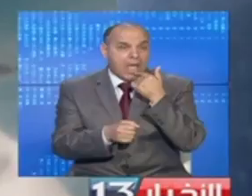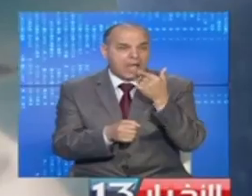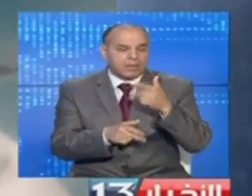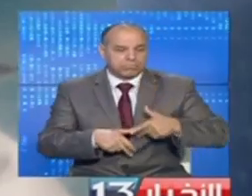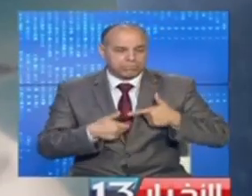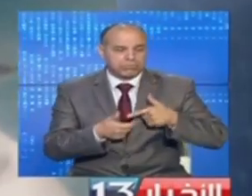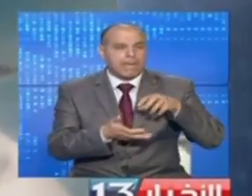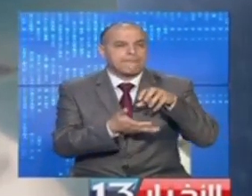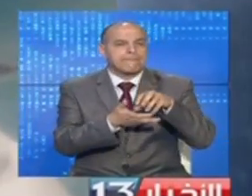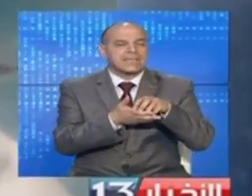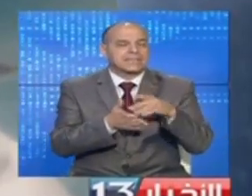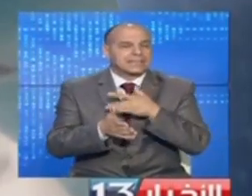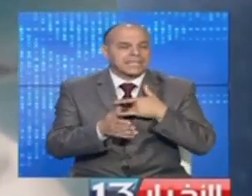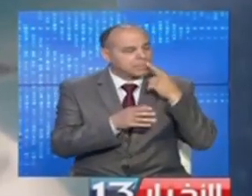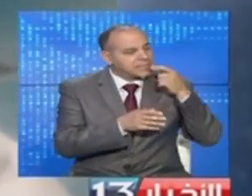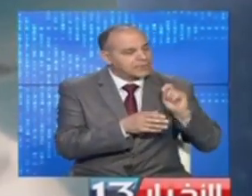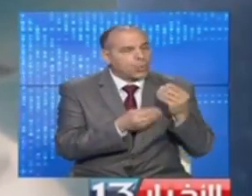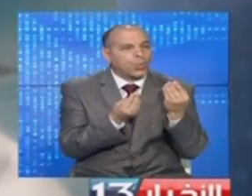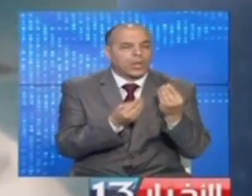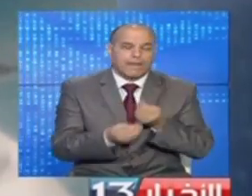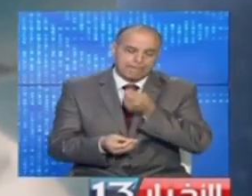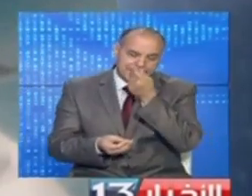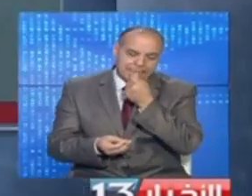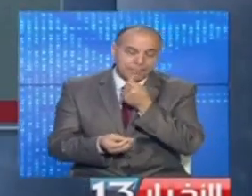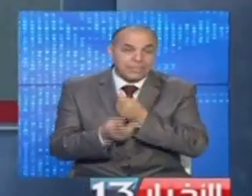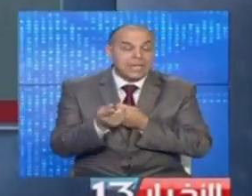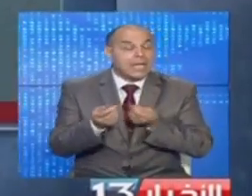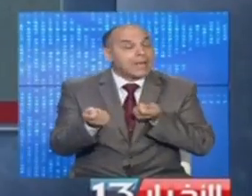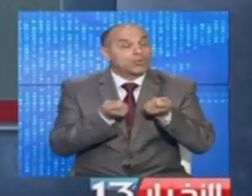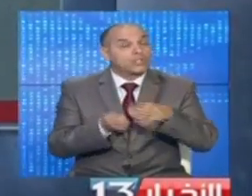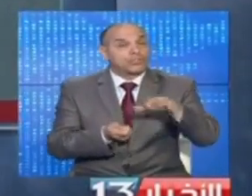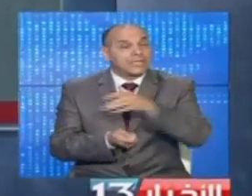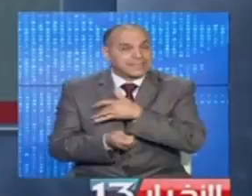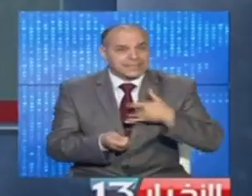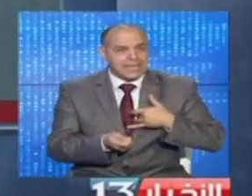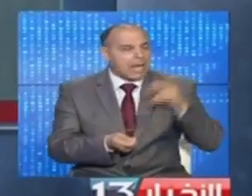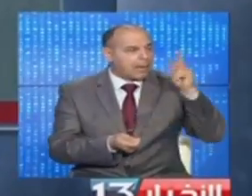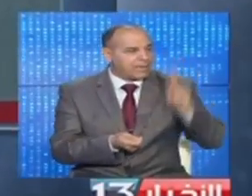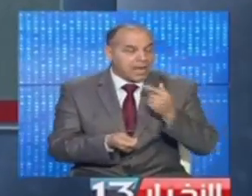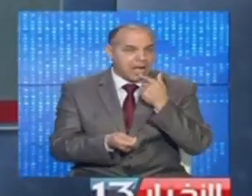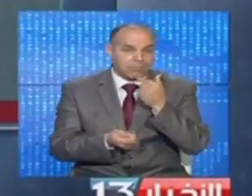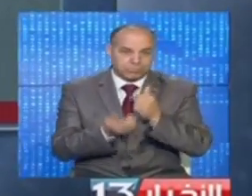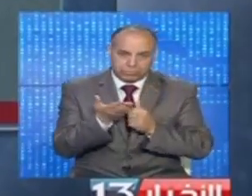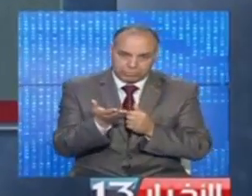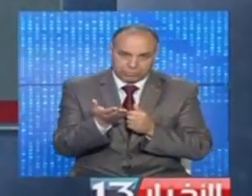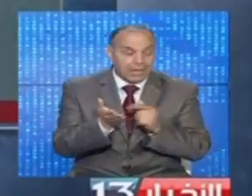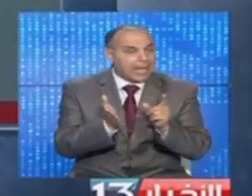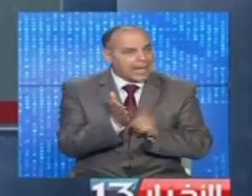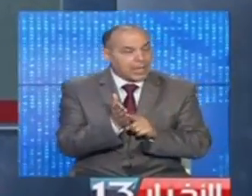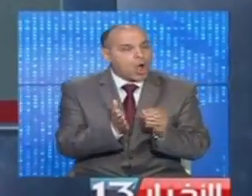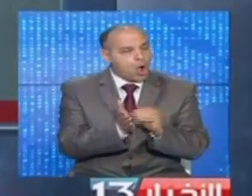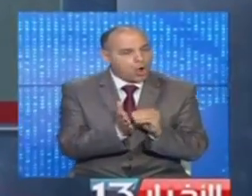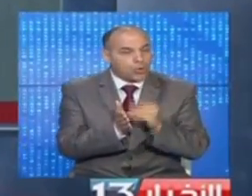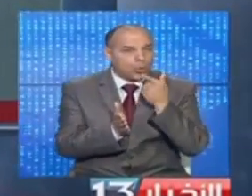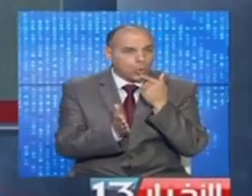ويقيمان بمركز الحجر الصحي الإجباري بالمنستير. المدير الجهوي للصحة بقبلي جوهر المكني أكد، هو